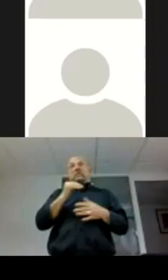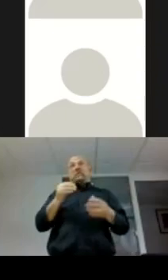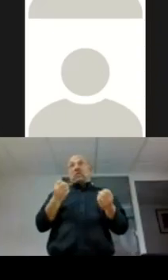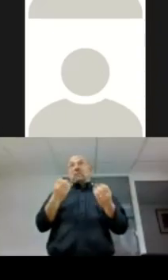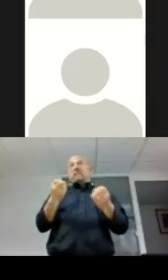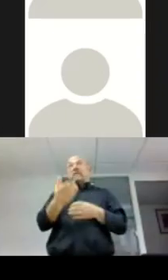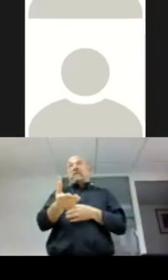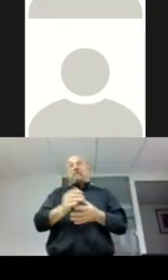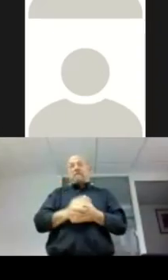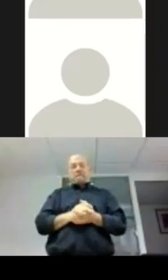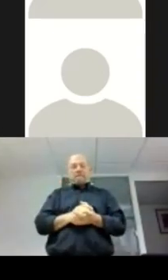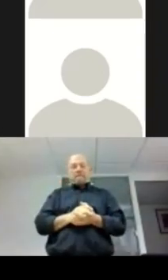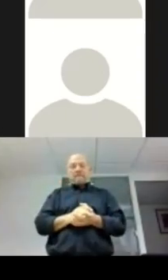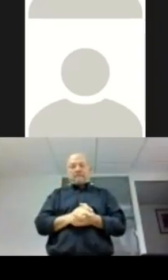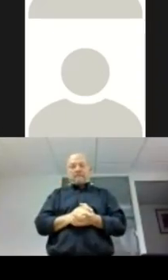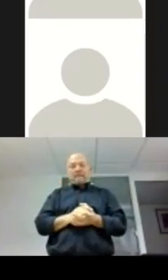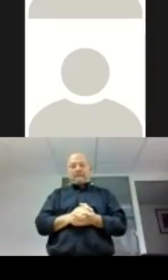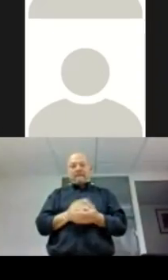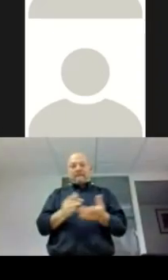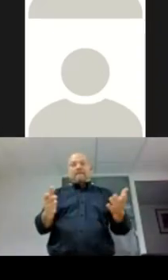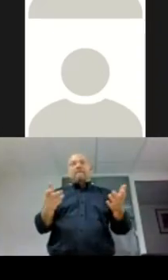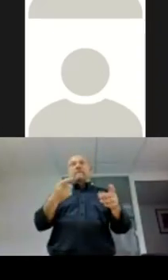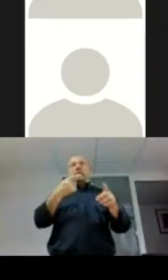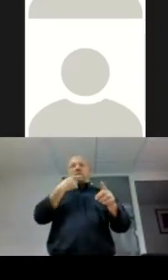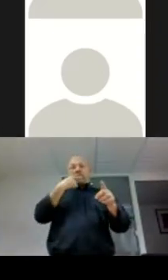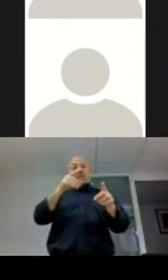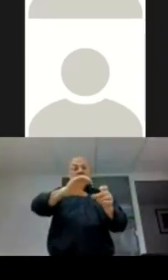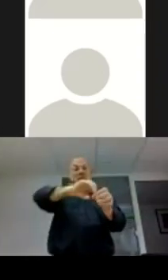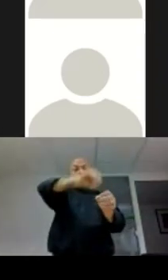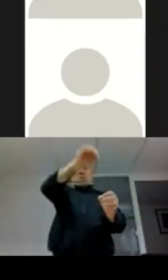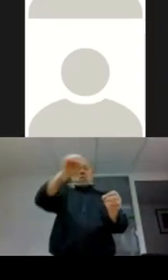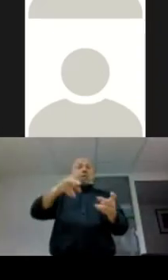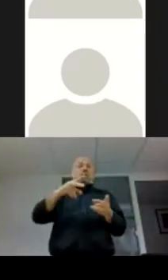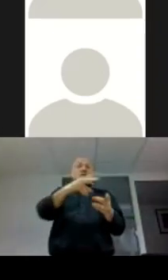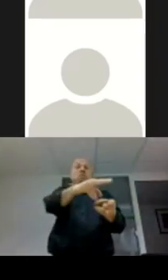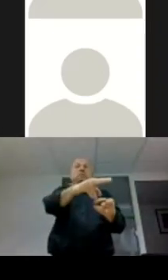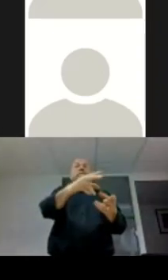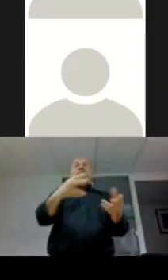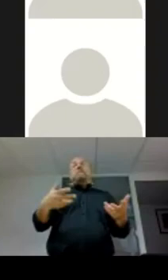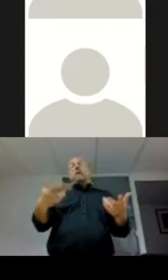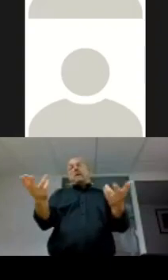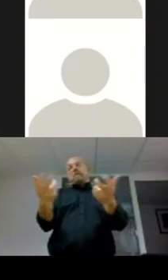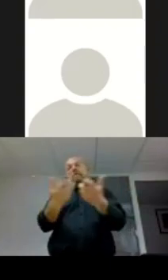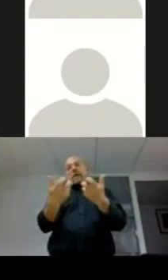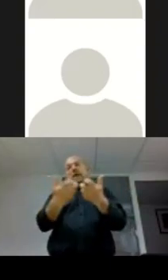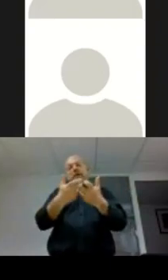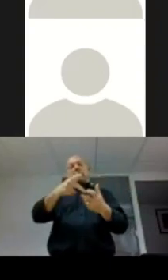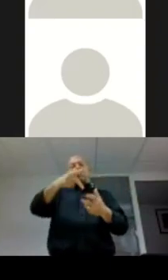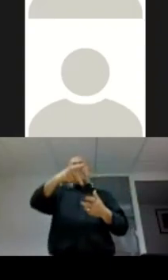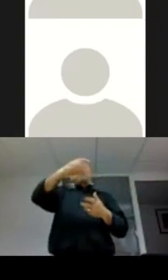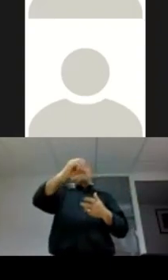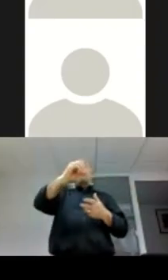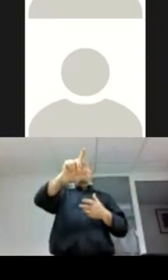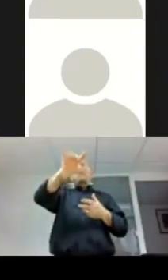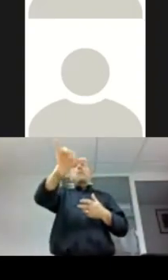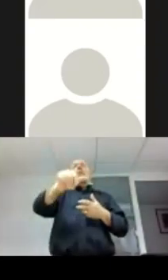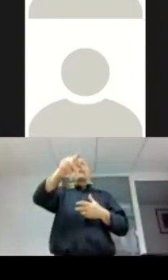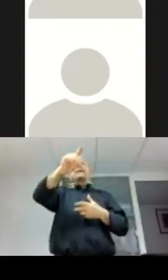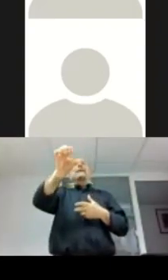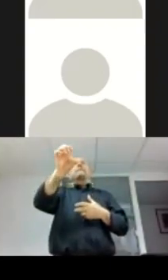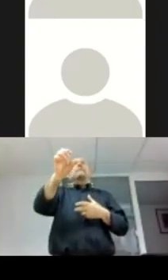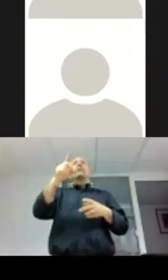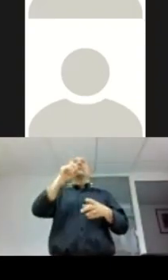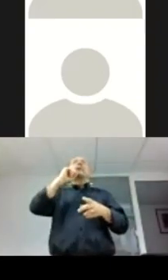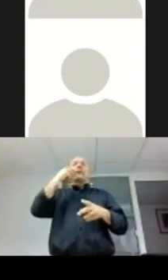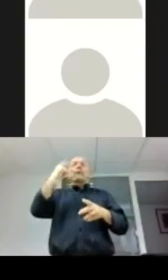de la phase d'urgence. Et là, ça va être une indication de réséquer, d'enlever le côlon, quand, eh bien, par exemple,